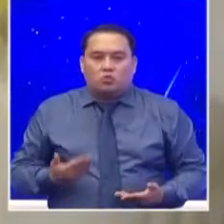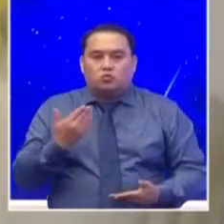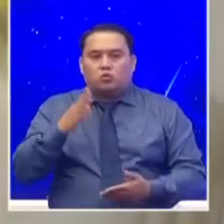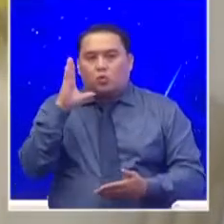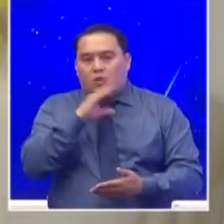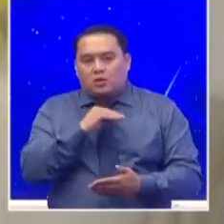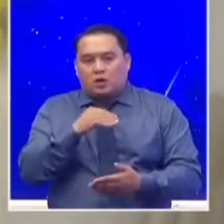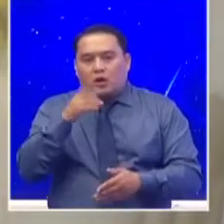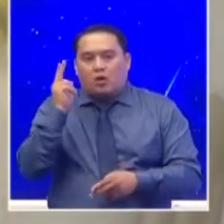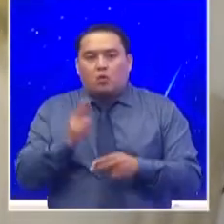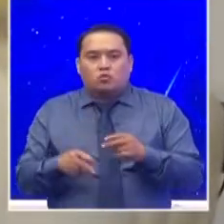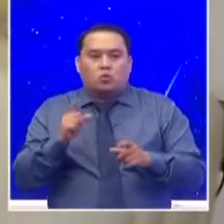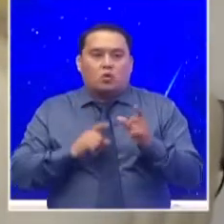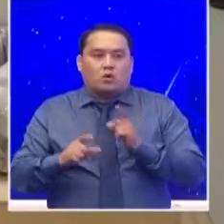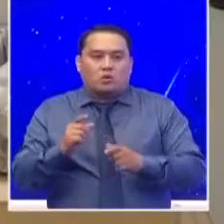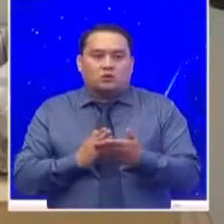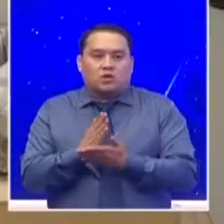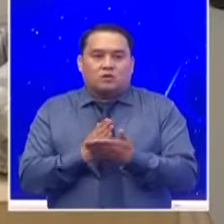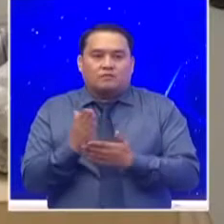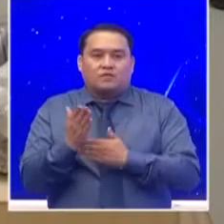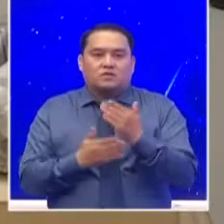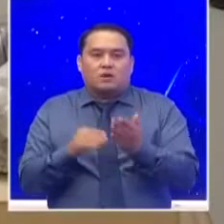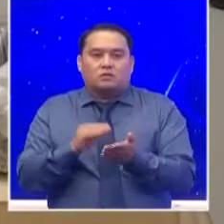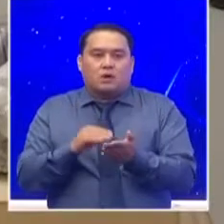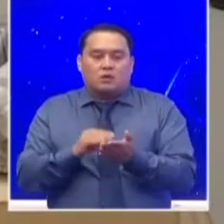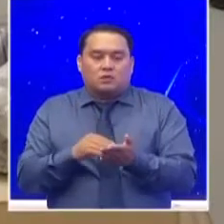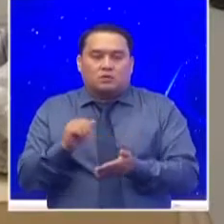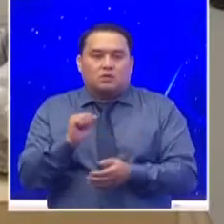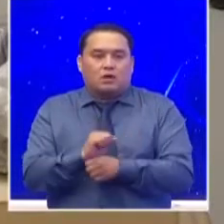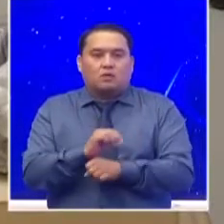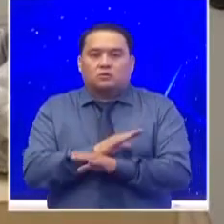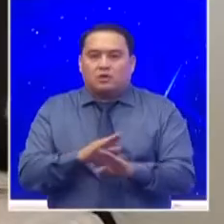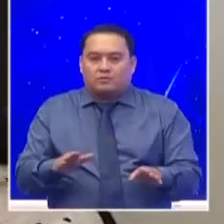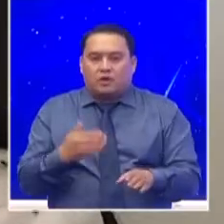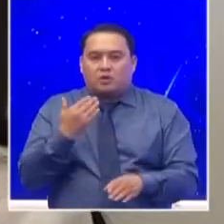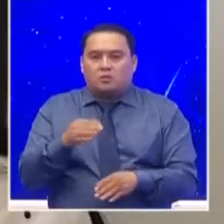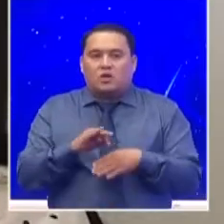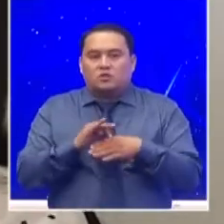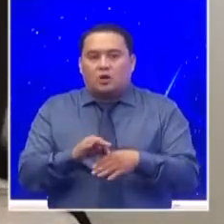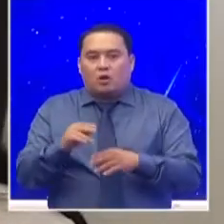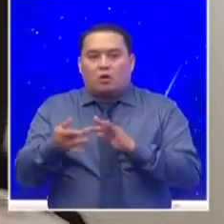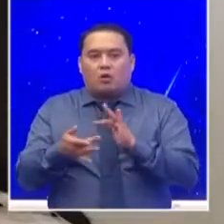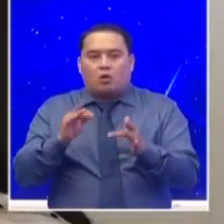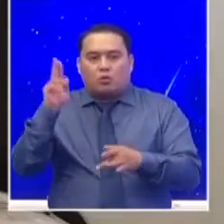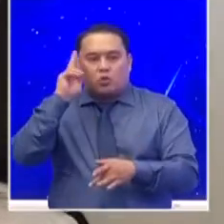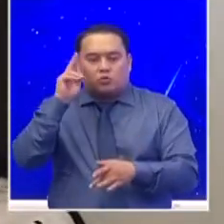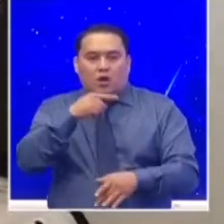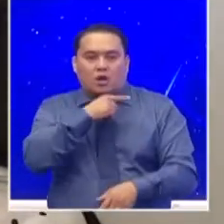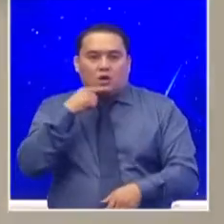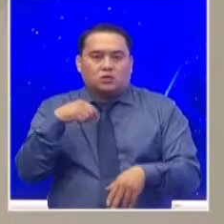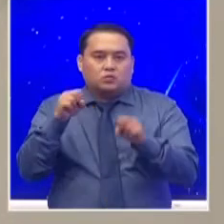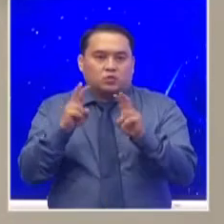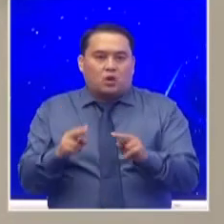не только окончить вуз, но и заслужить высшие оценки. На этом девушка не остановилась. Недавно она прошла онлайн-обучение в российском вузе по